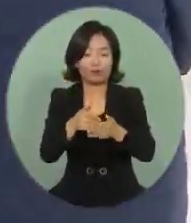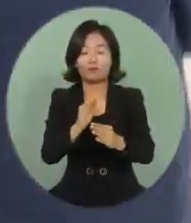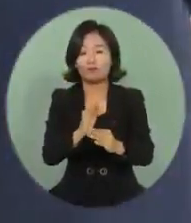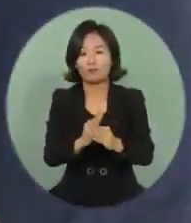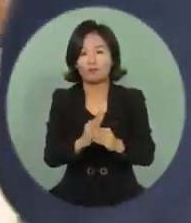있습니다